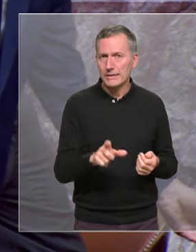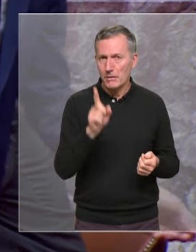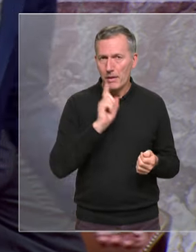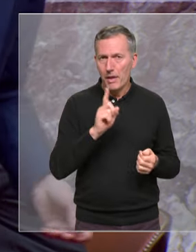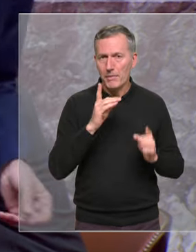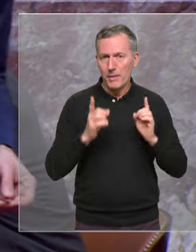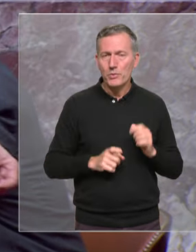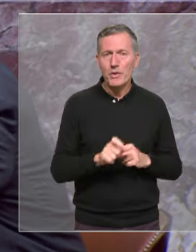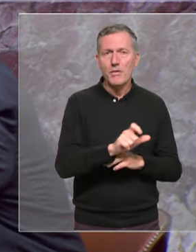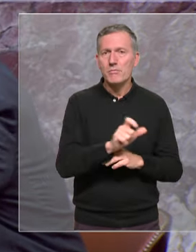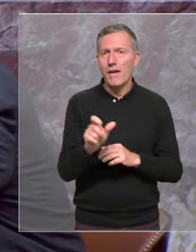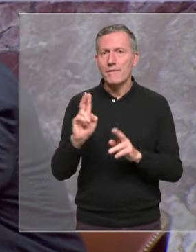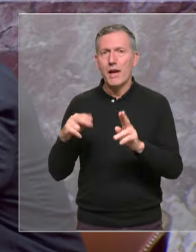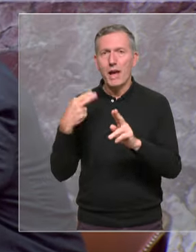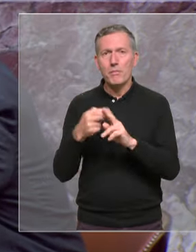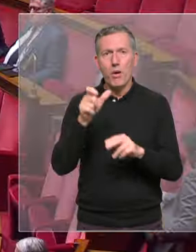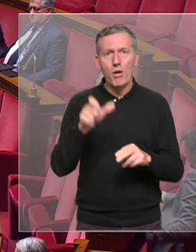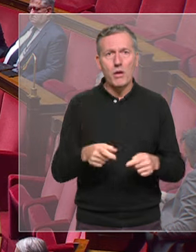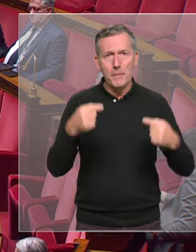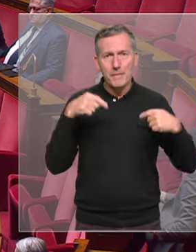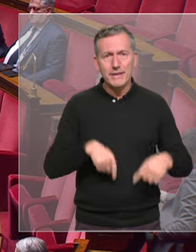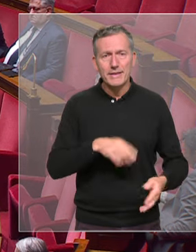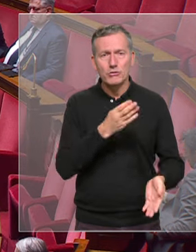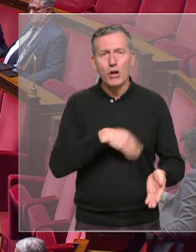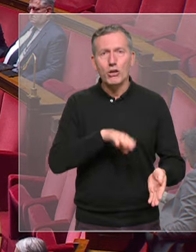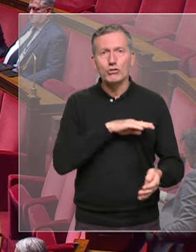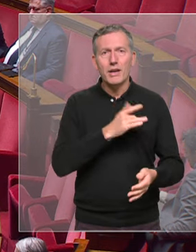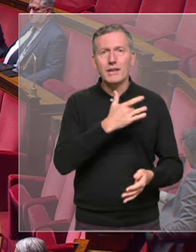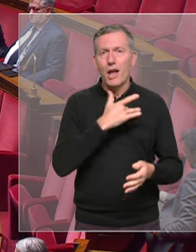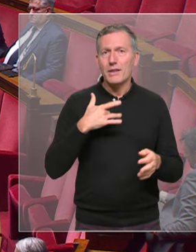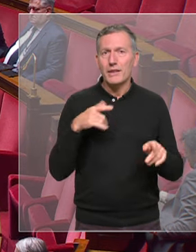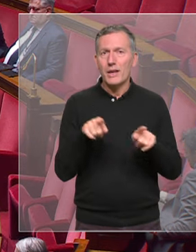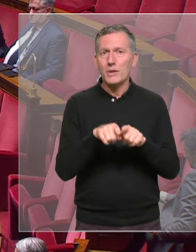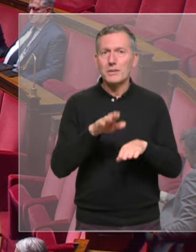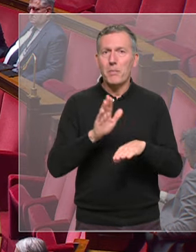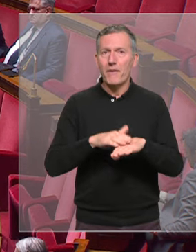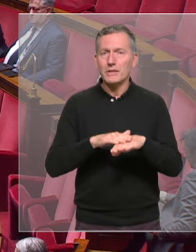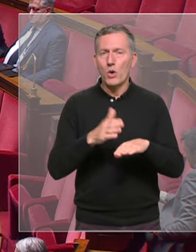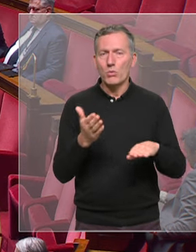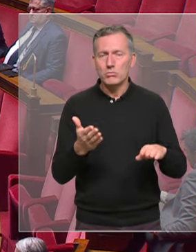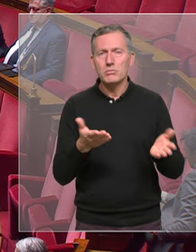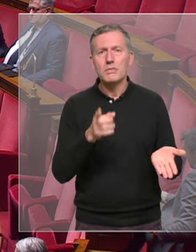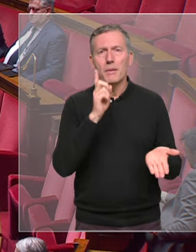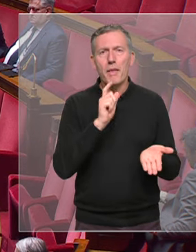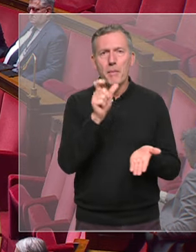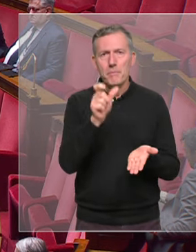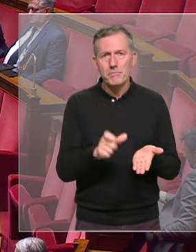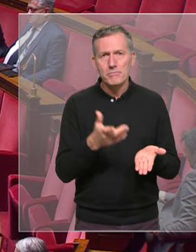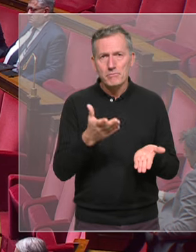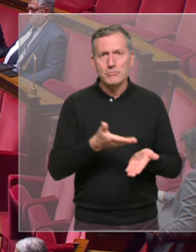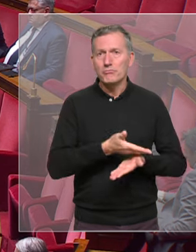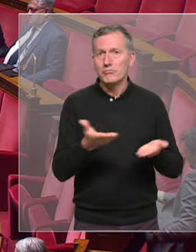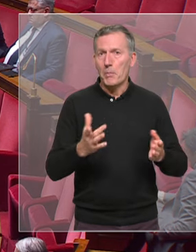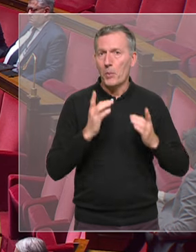députée. La parole est à Monsieur Frédéric Valletoux, ministre en charge de la Santé et de la Prévention. Oui, Madame la Présidente, Mesdames et